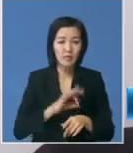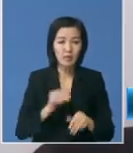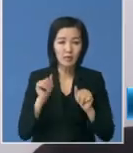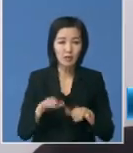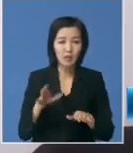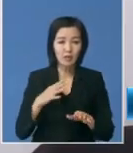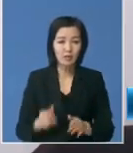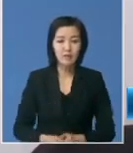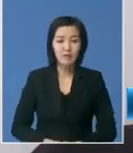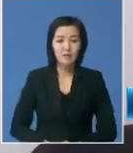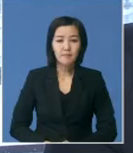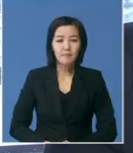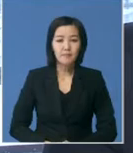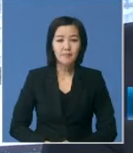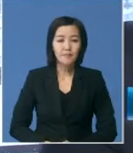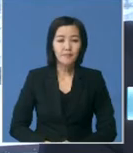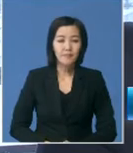шешілді.